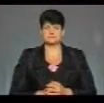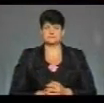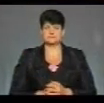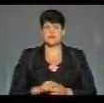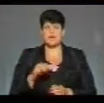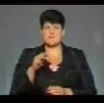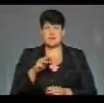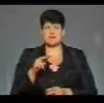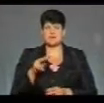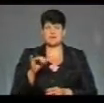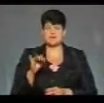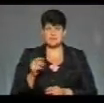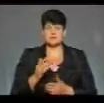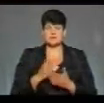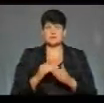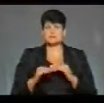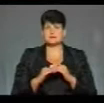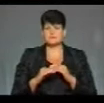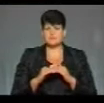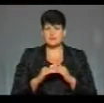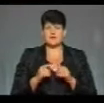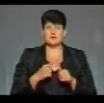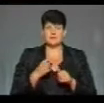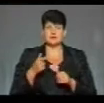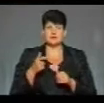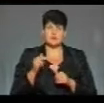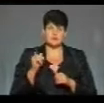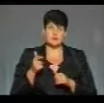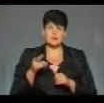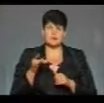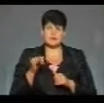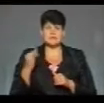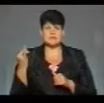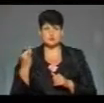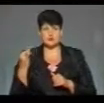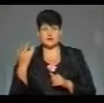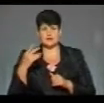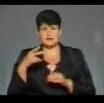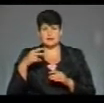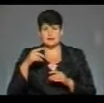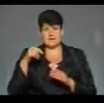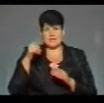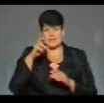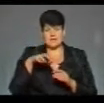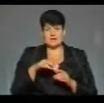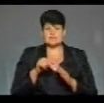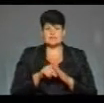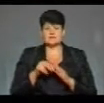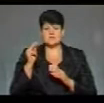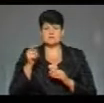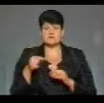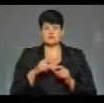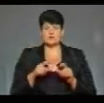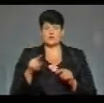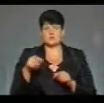Марта Левицька стала стипендіатом премії імені Ігоря Герети у номінації «Історія та краєзнавство». Дівчина навчається у Тернопільській школі номер